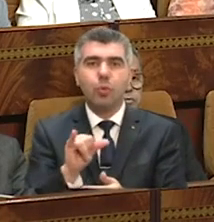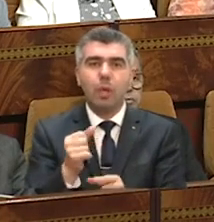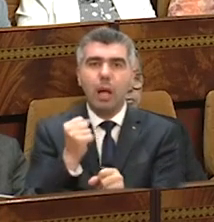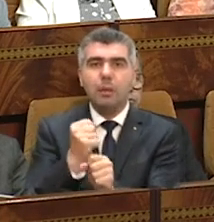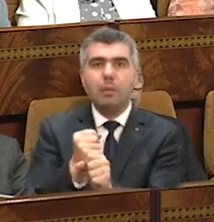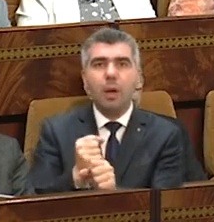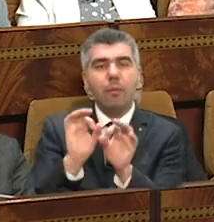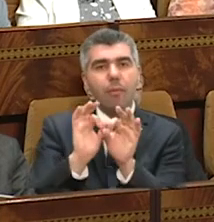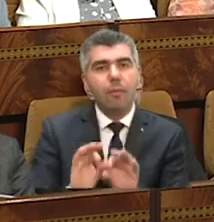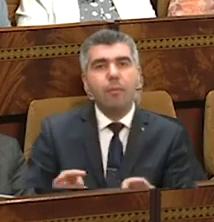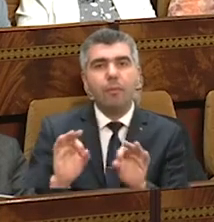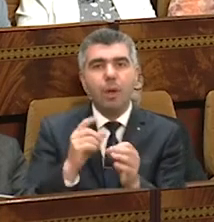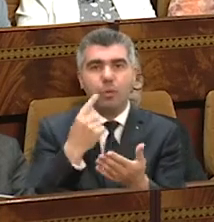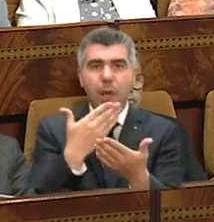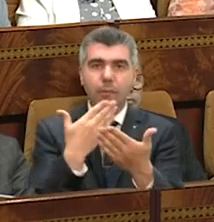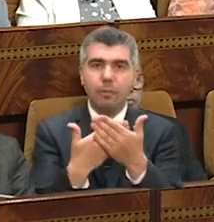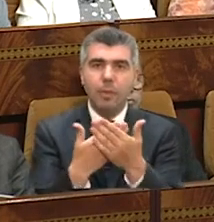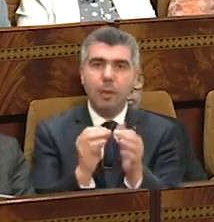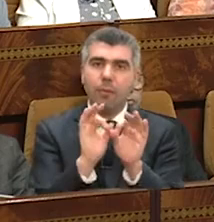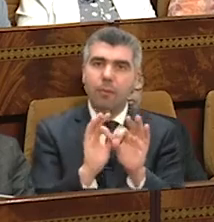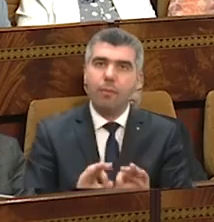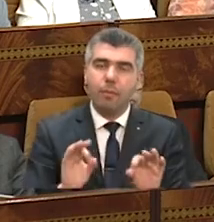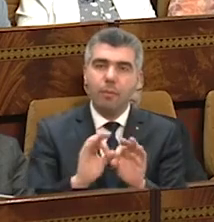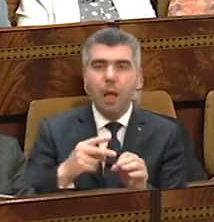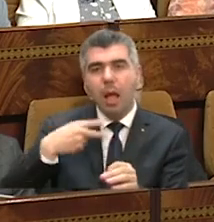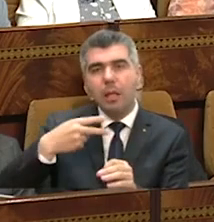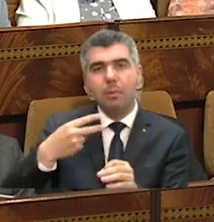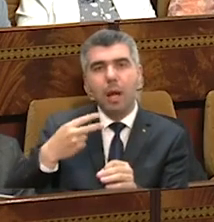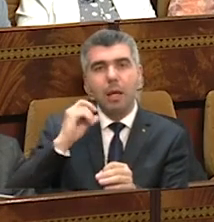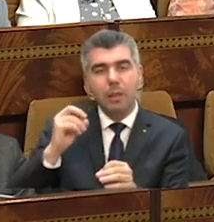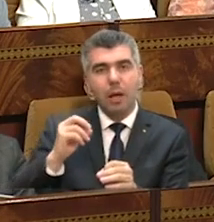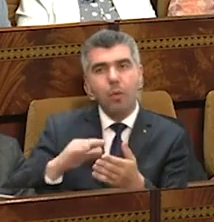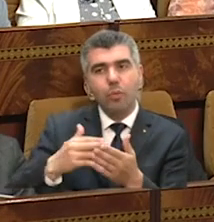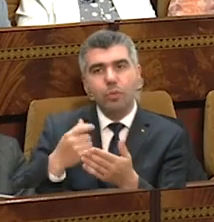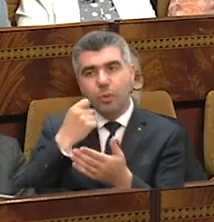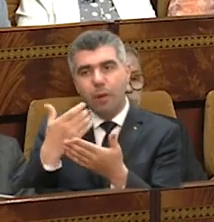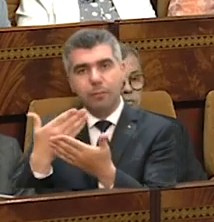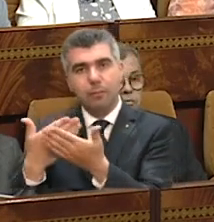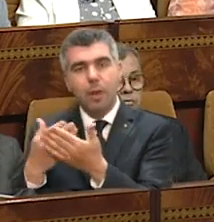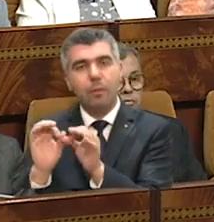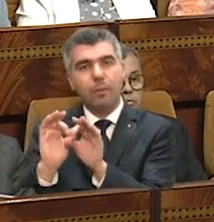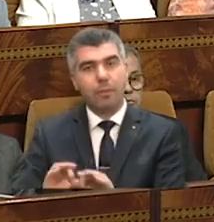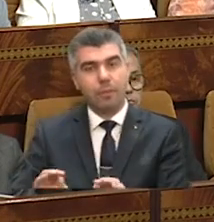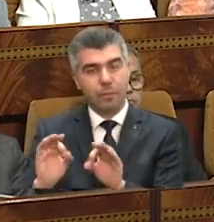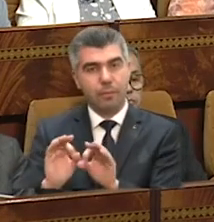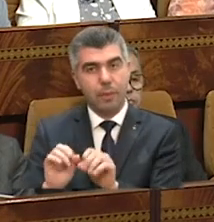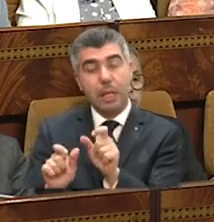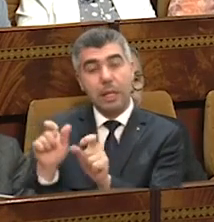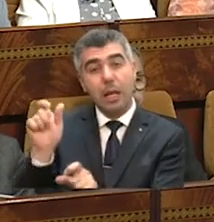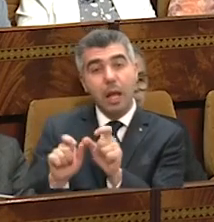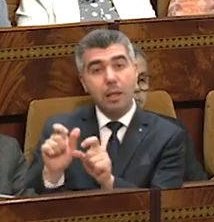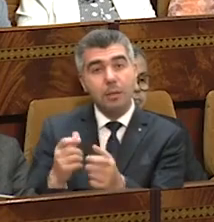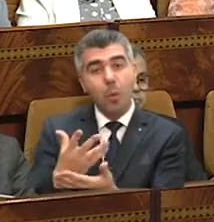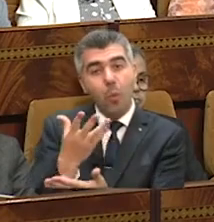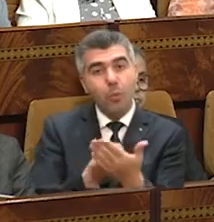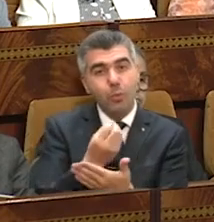التنظير والواقع شيء اخر، كانكم تنظرون في واحد الواد وتطبيق في واد اخر. كتقولوا لهاد الوليدات بانهم ما كيستحقوش انهم